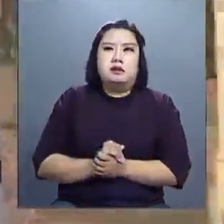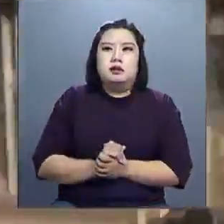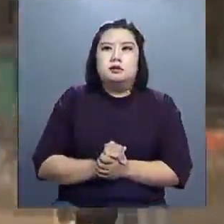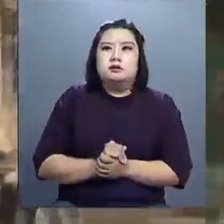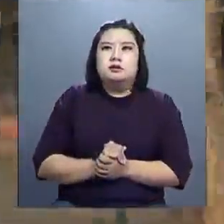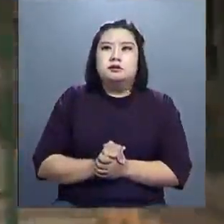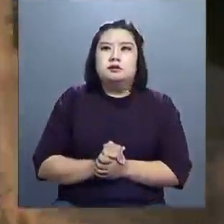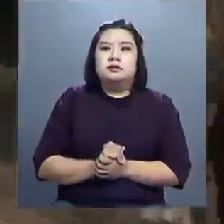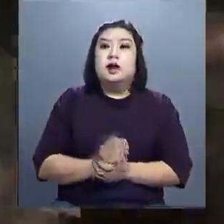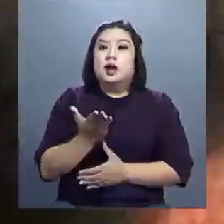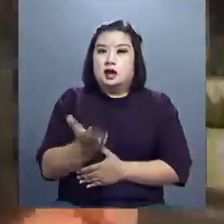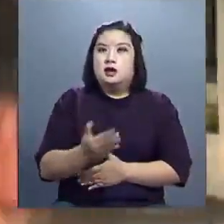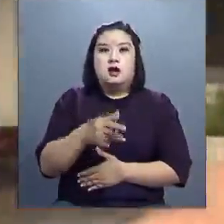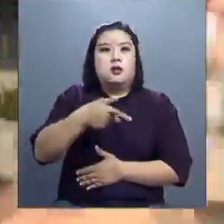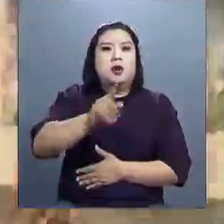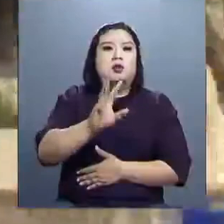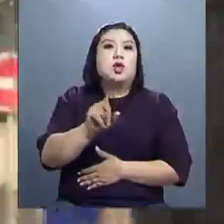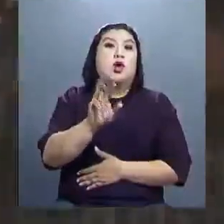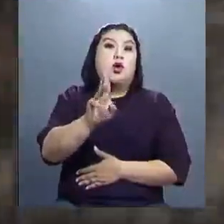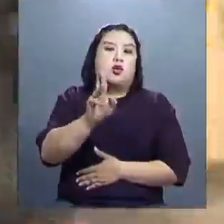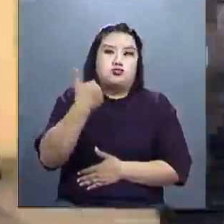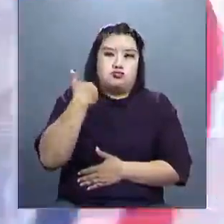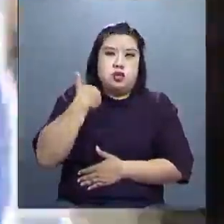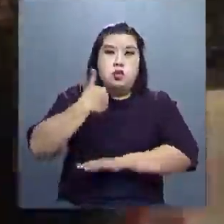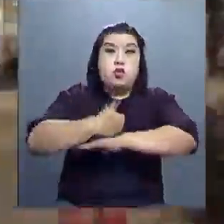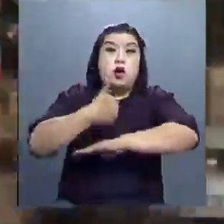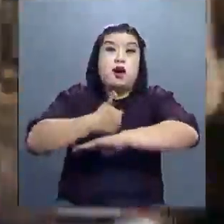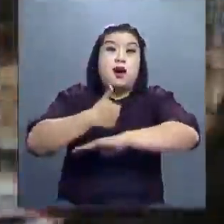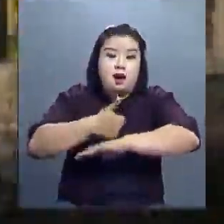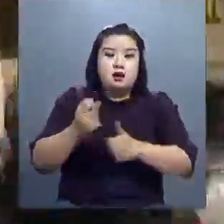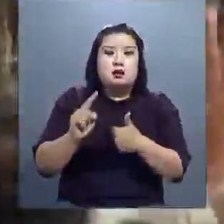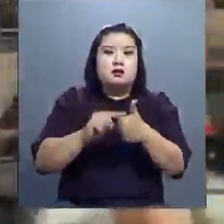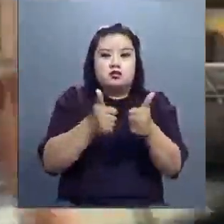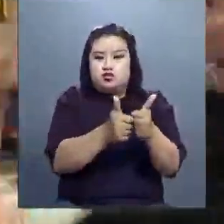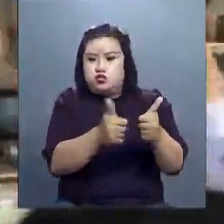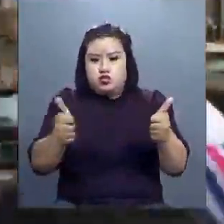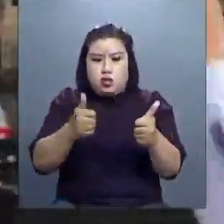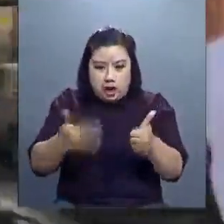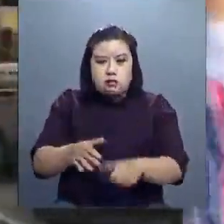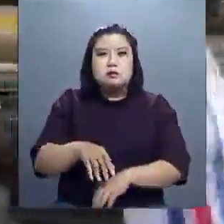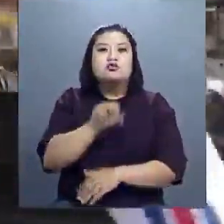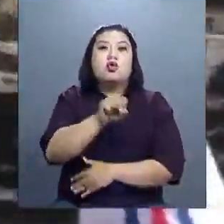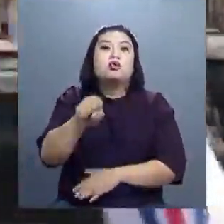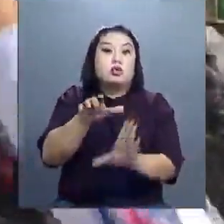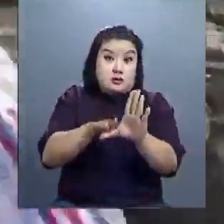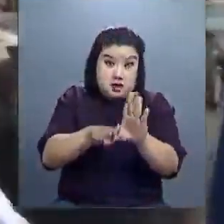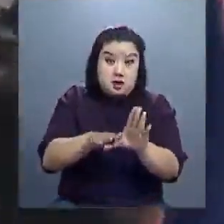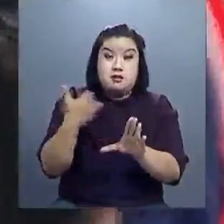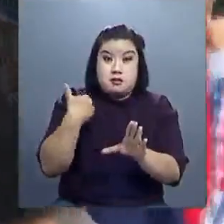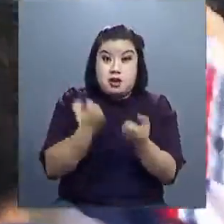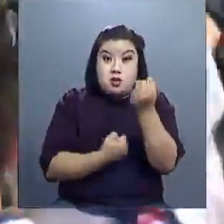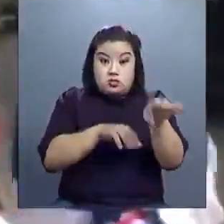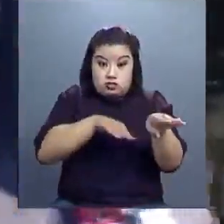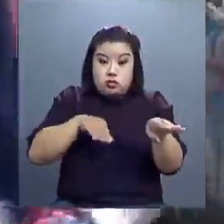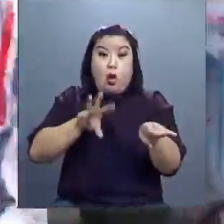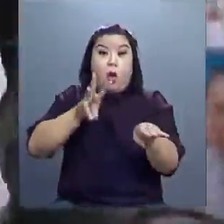พรรคพลังประชารัฐนำโดยนายอุตมะสาวนายนหัวหน้าพรรคพร้อมแกนนำและผู้สมัครปล่อยคาราวานรถแห่60คันเพื่อหา